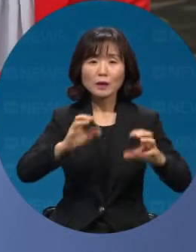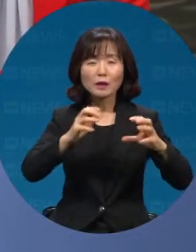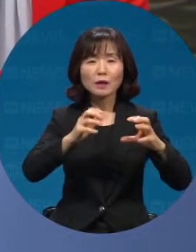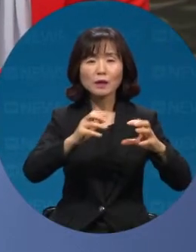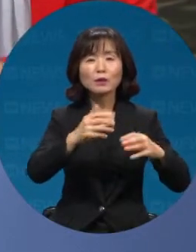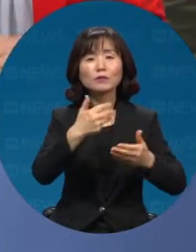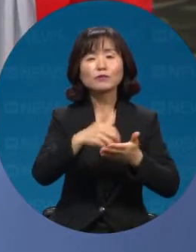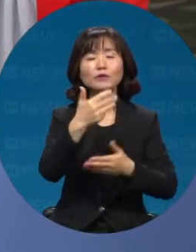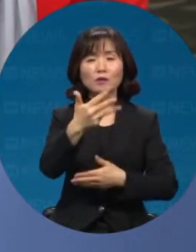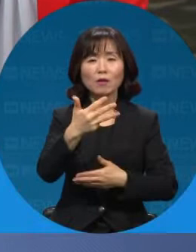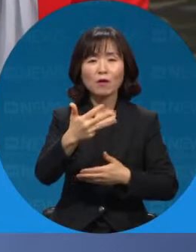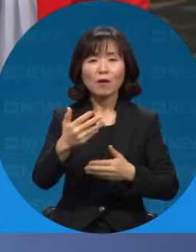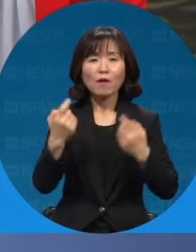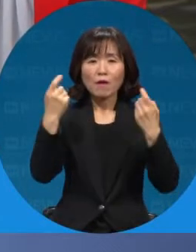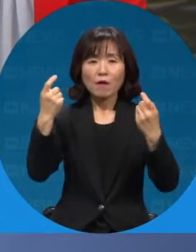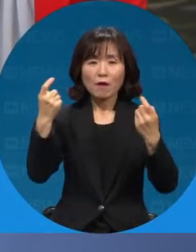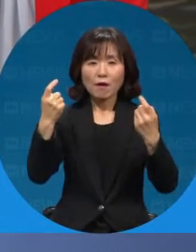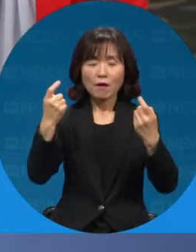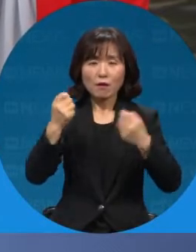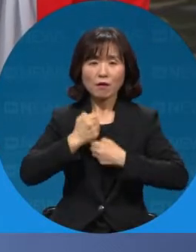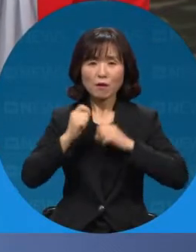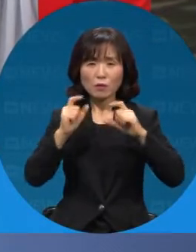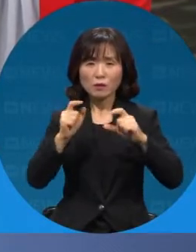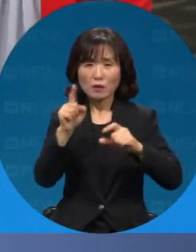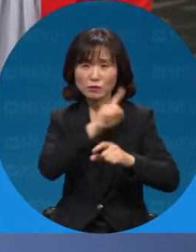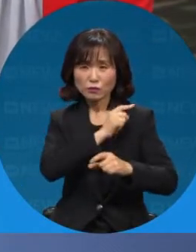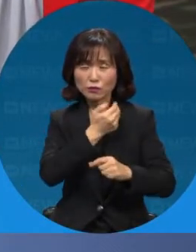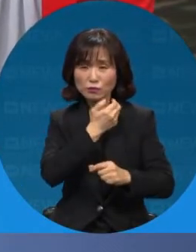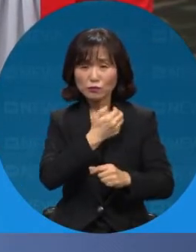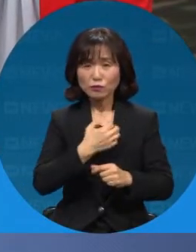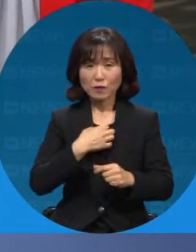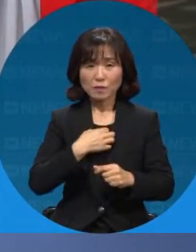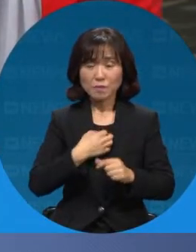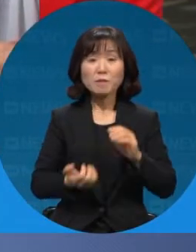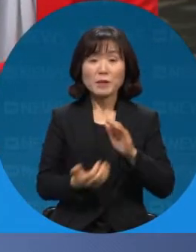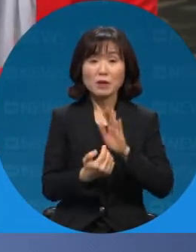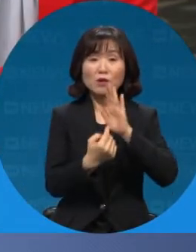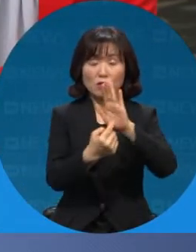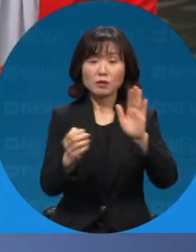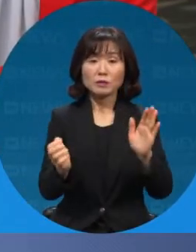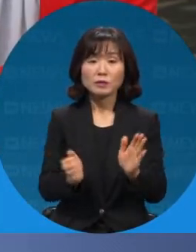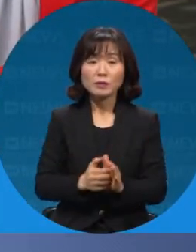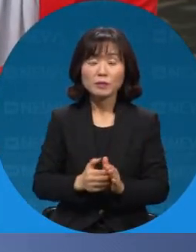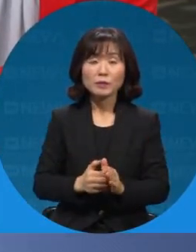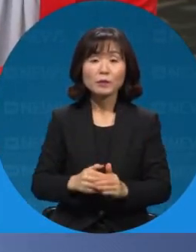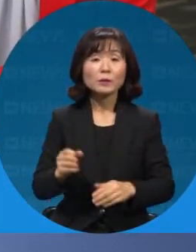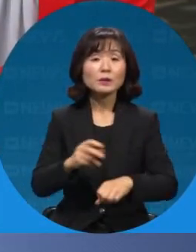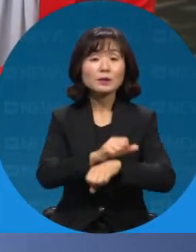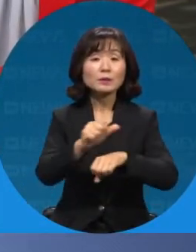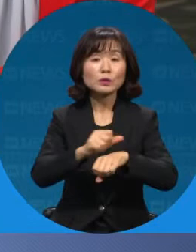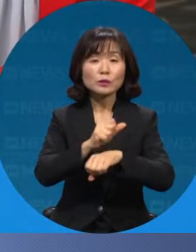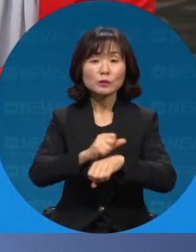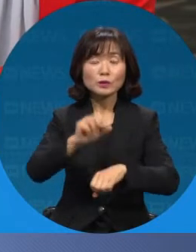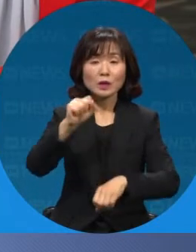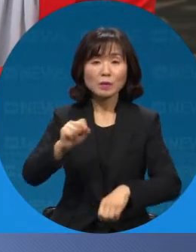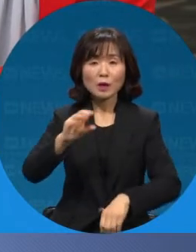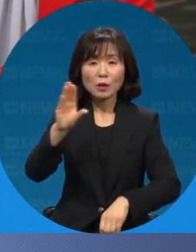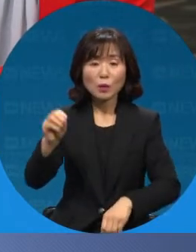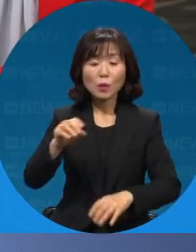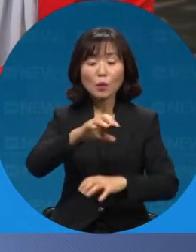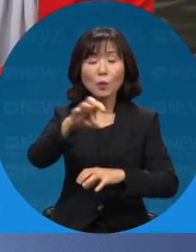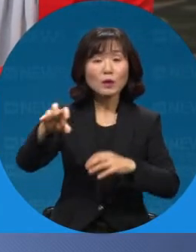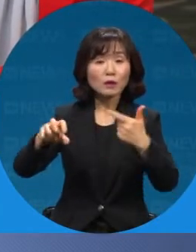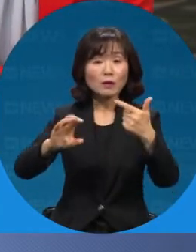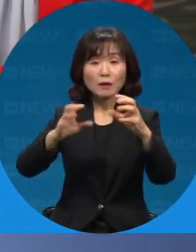여행경보 를 가장 높은 단계인 매우 높음 으로 격상 했습니다 그런가하면 싱가포르는 이 남아공 가 주변 6개